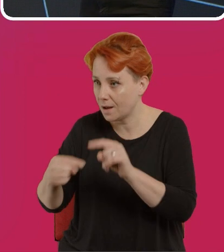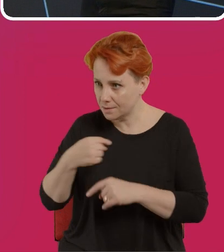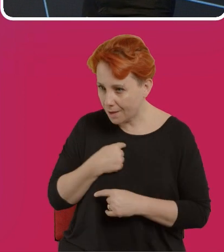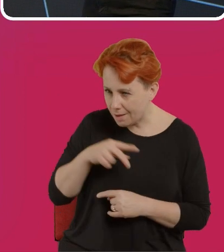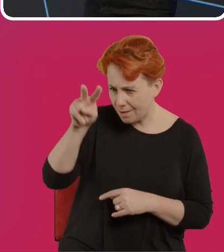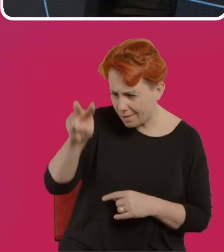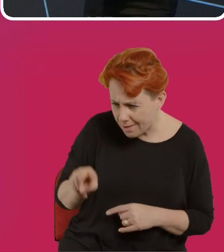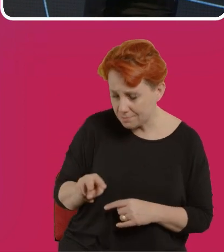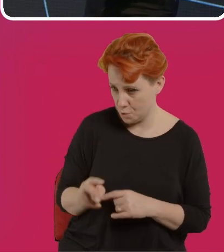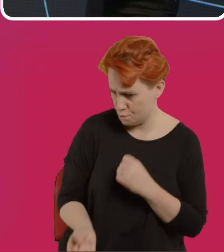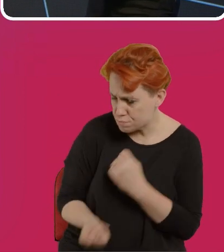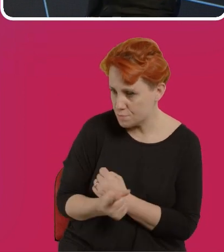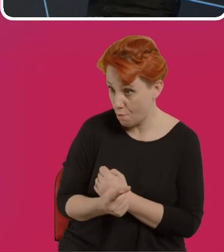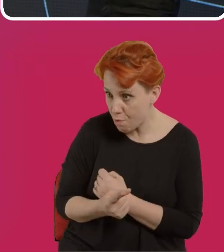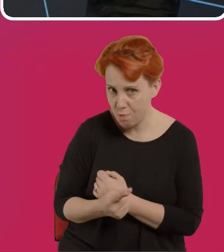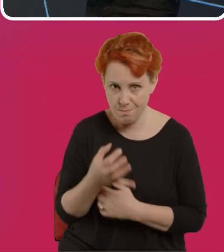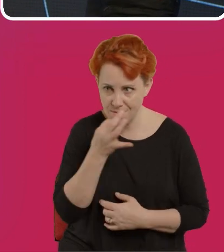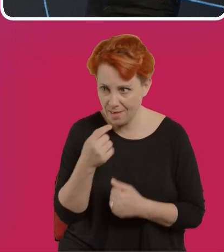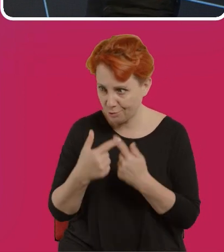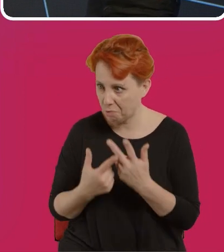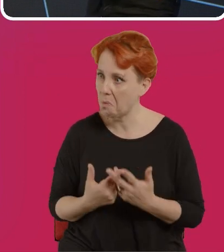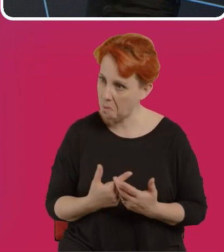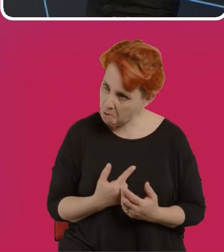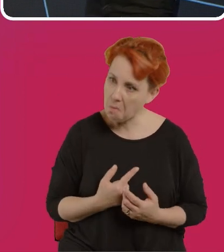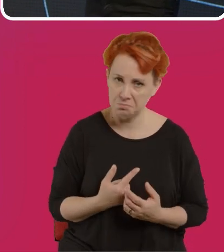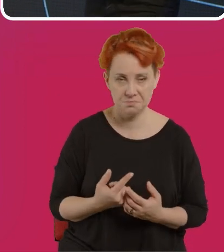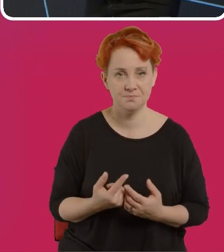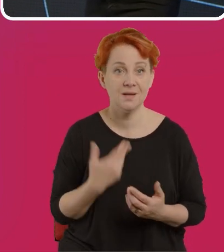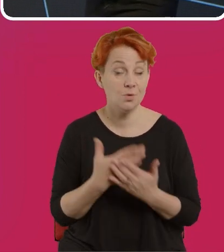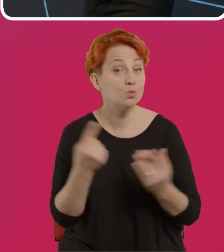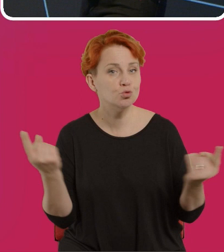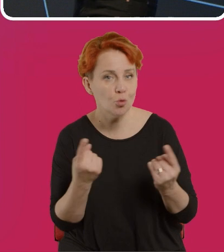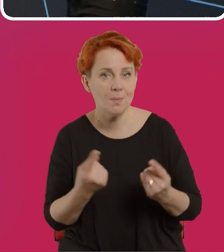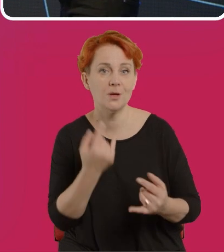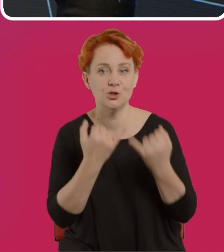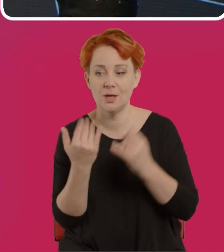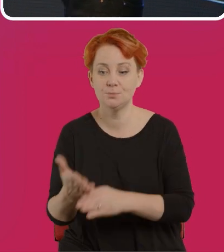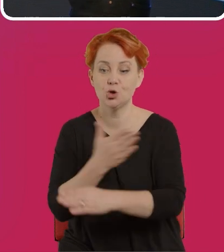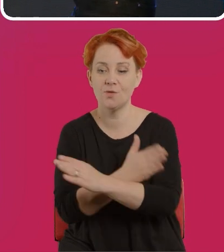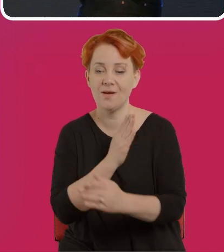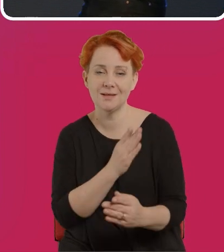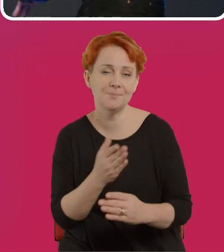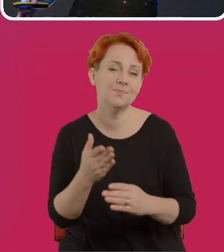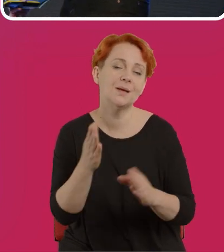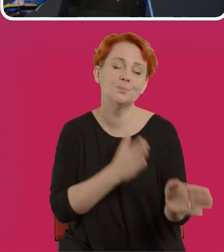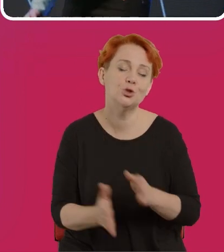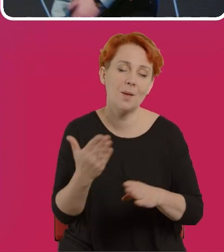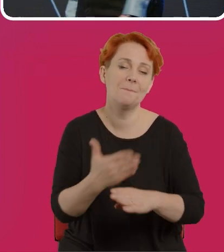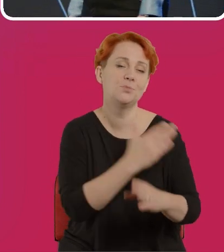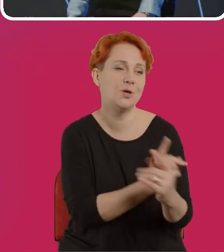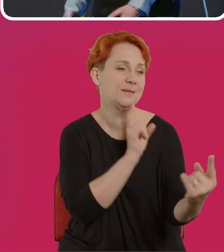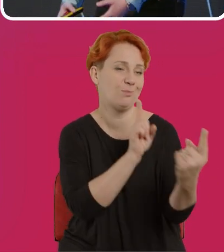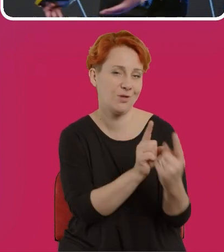ja bym nie pomyślała, żeby zapytać. I to jest super, dlatego że przygotowując się do realnej rozmowy z klientem, mamy tak naprawdę gotową listę